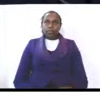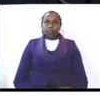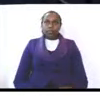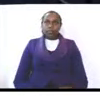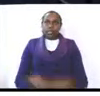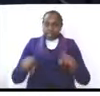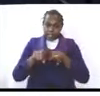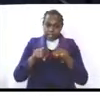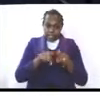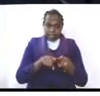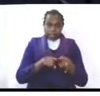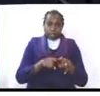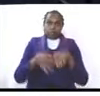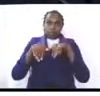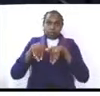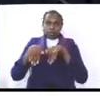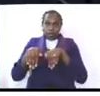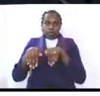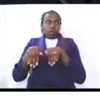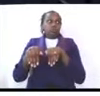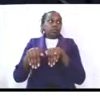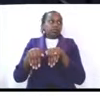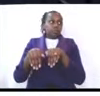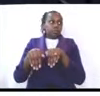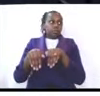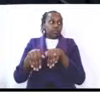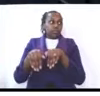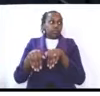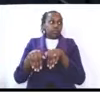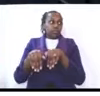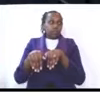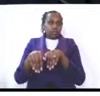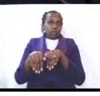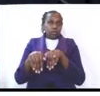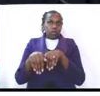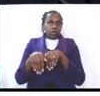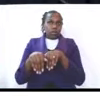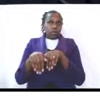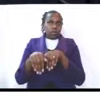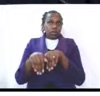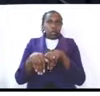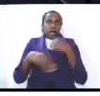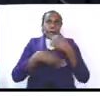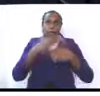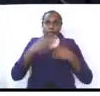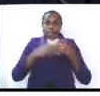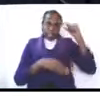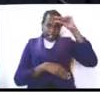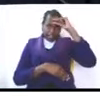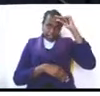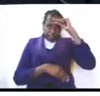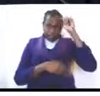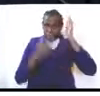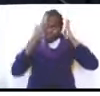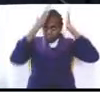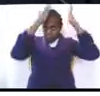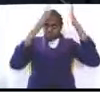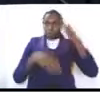Kufuatia maagizo na miundo msingi ya serikali, bishop